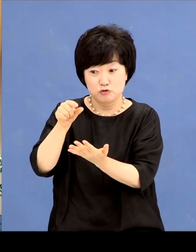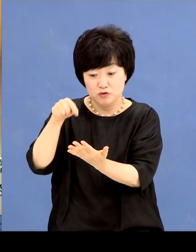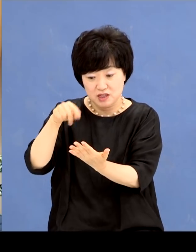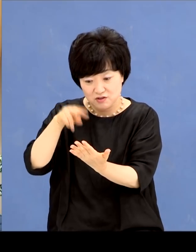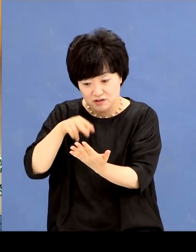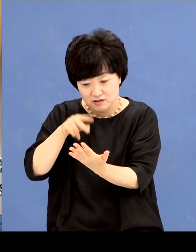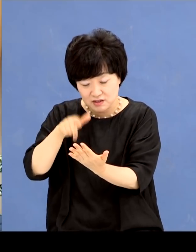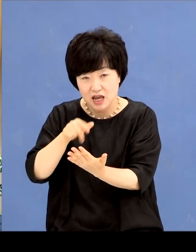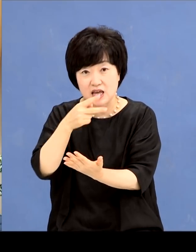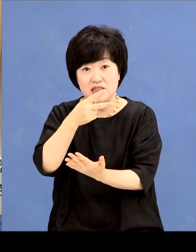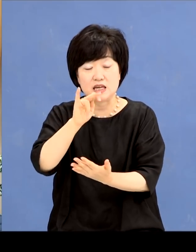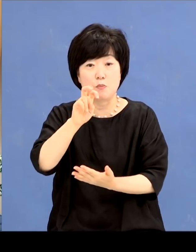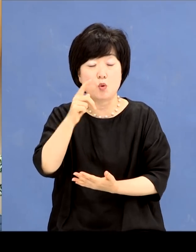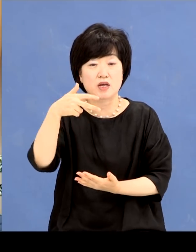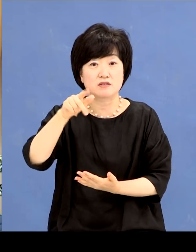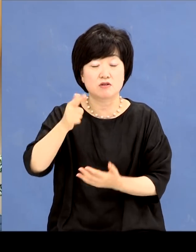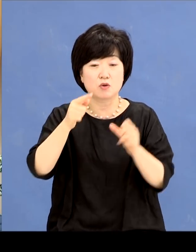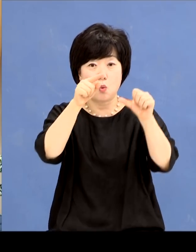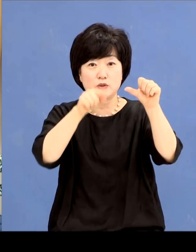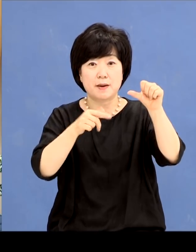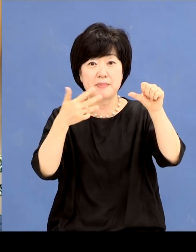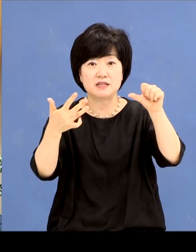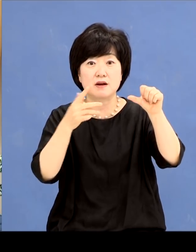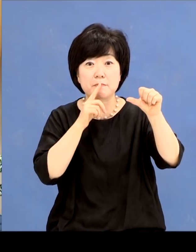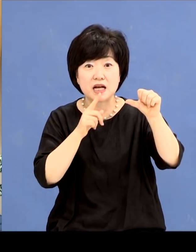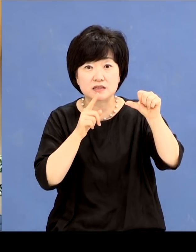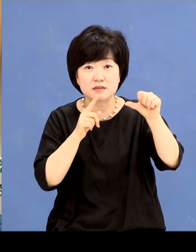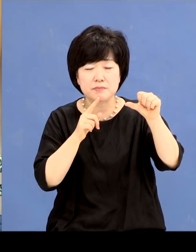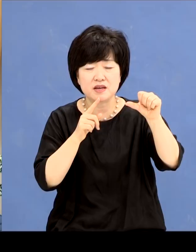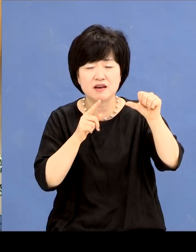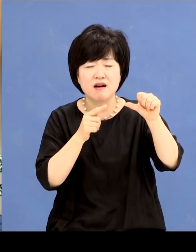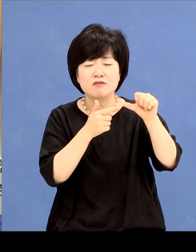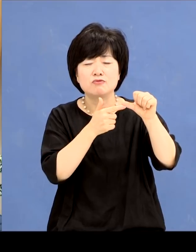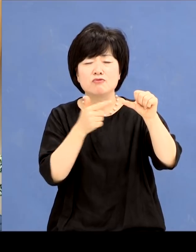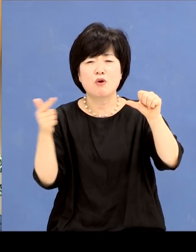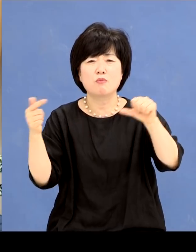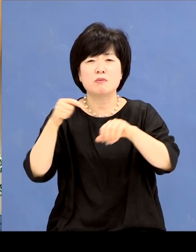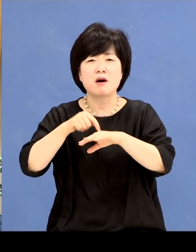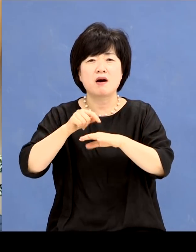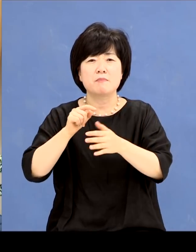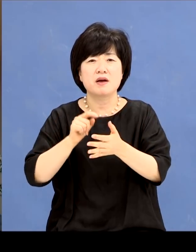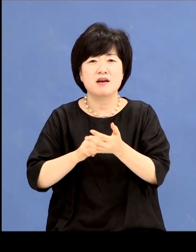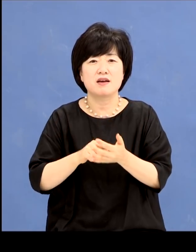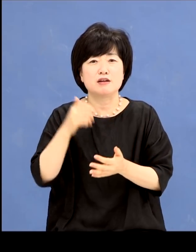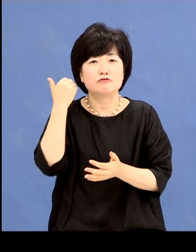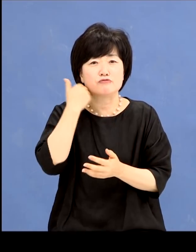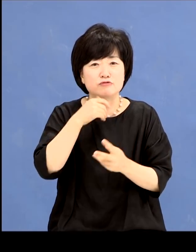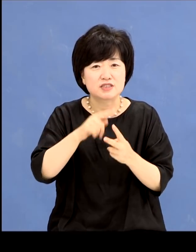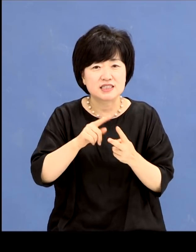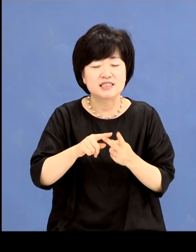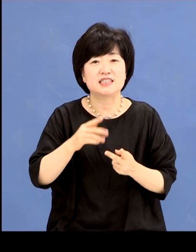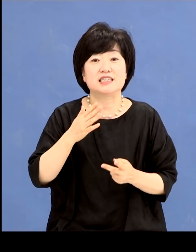중에 디모데전서 5장 8절 말씀이 제 마음 가운데 굉장히 깊이 박히는 거예요. 네.